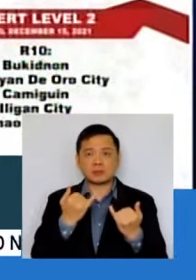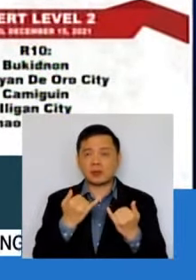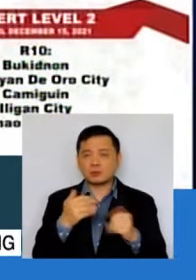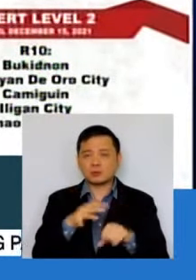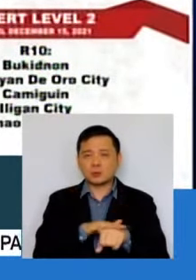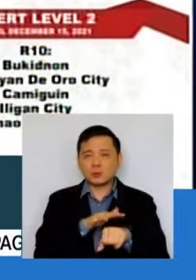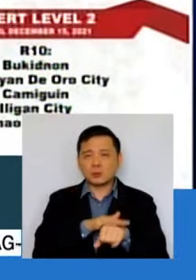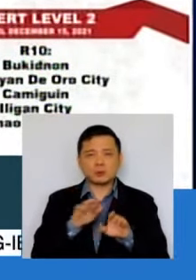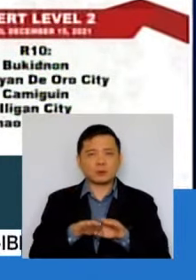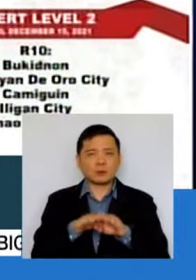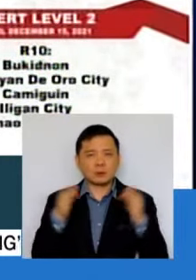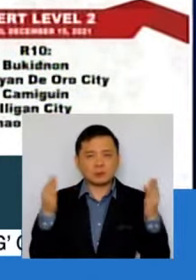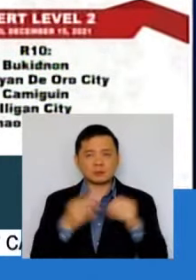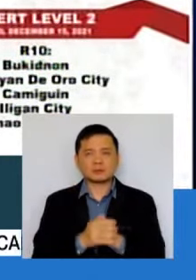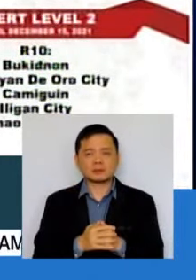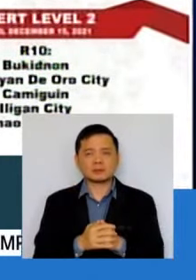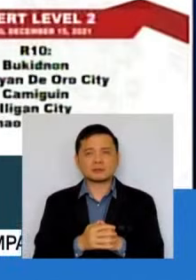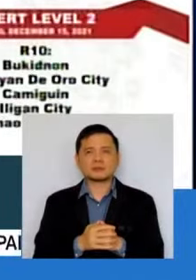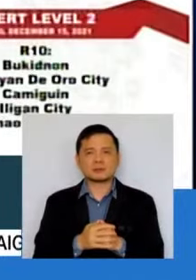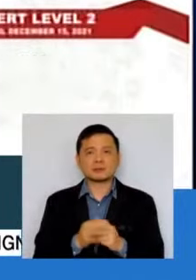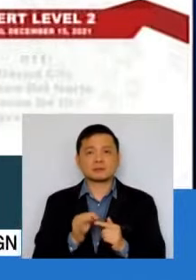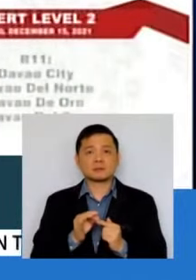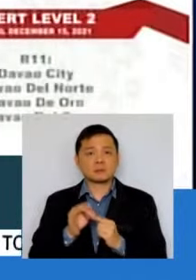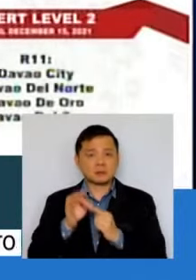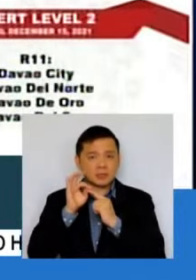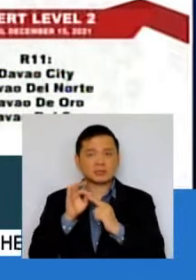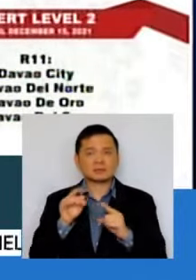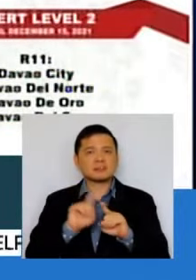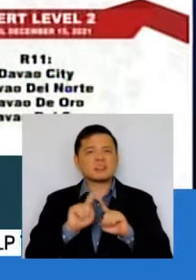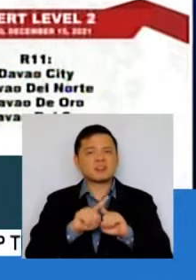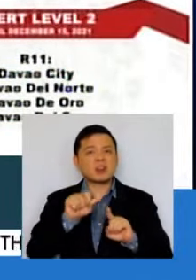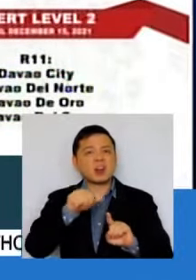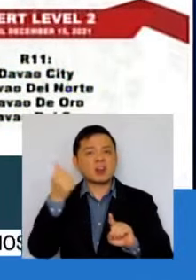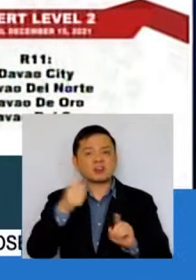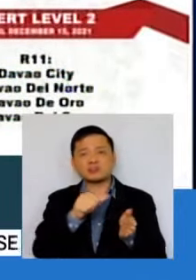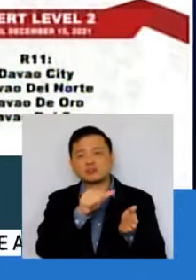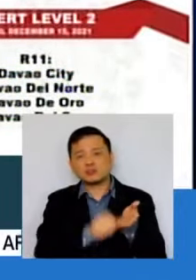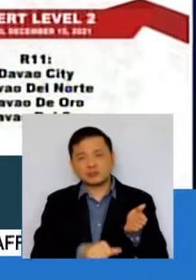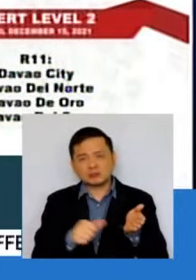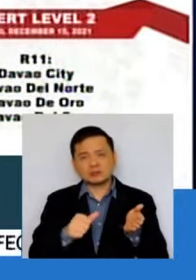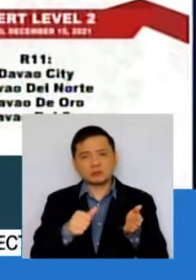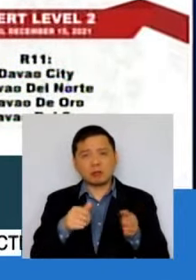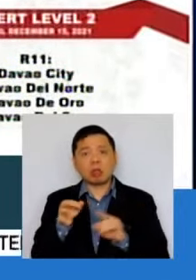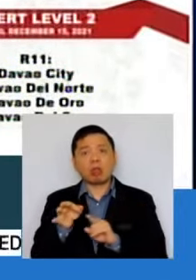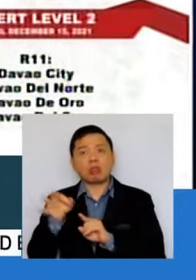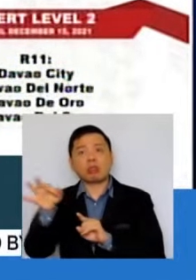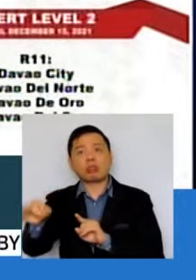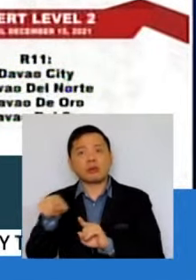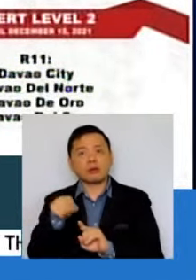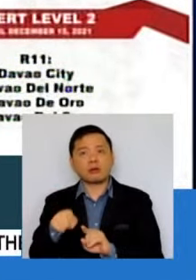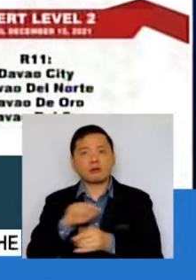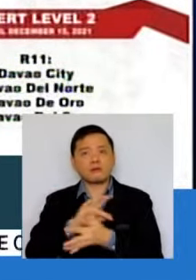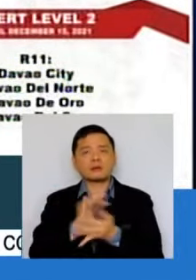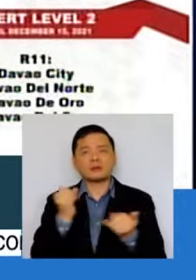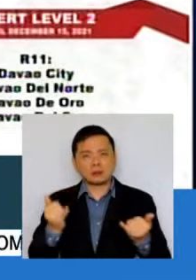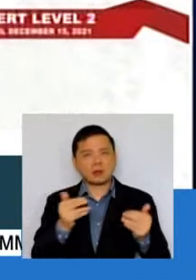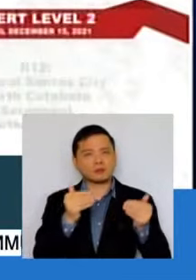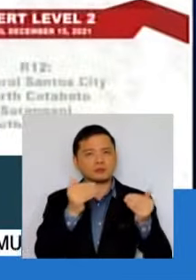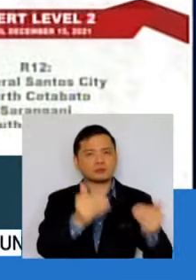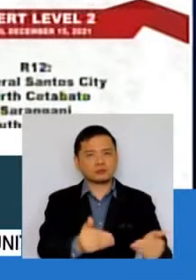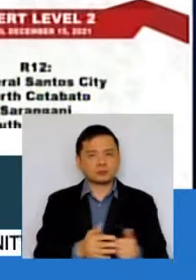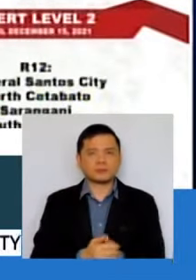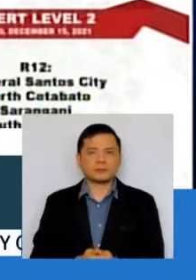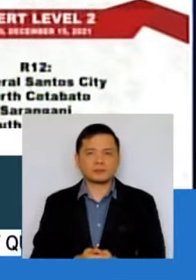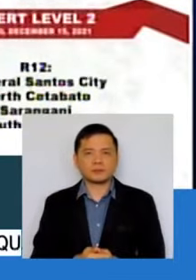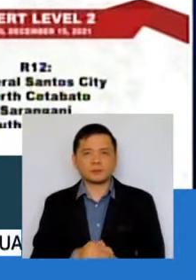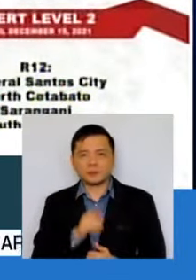mga elective operations na talagang na-postpone nung panahon ng COVID, at saka nagbubukas na rin sila sa mga non-COVID na nangangailangan